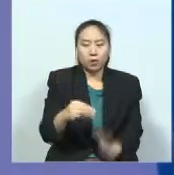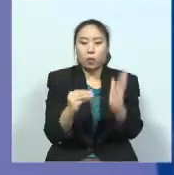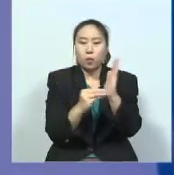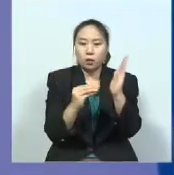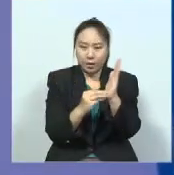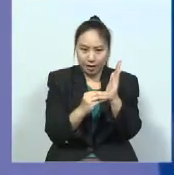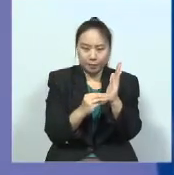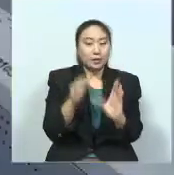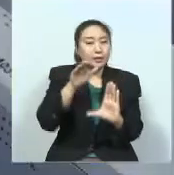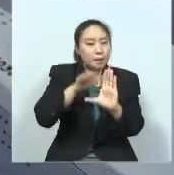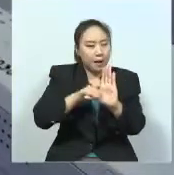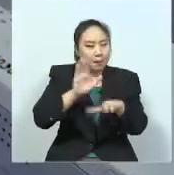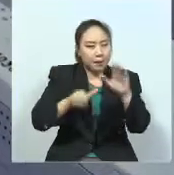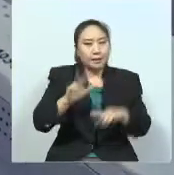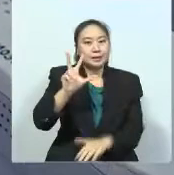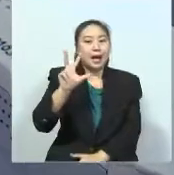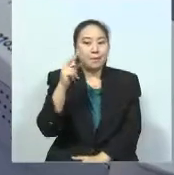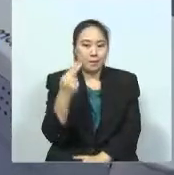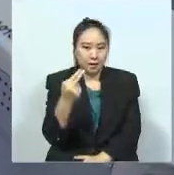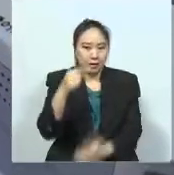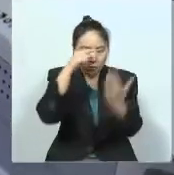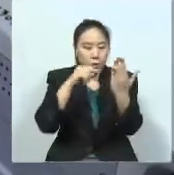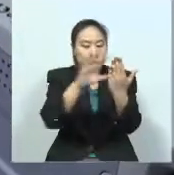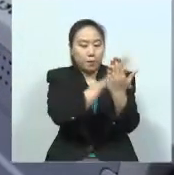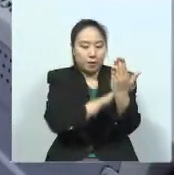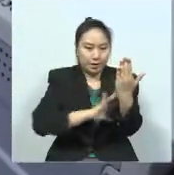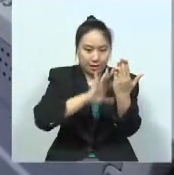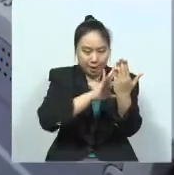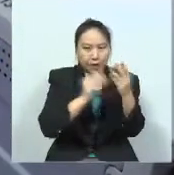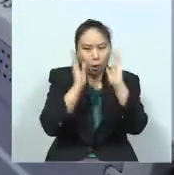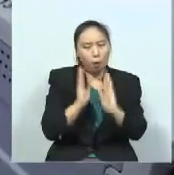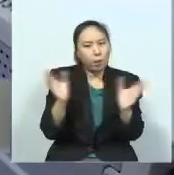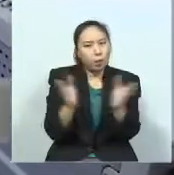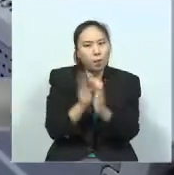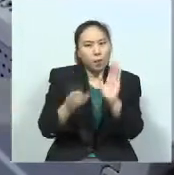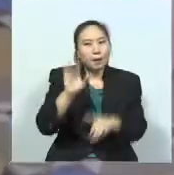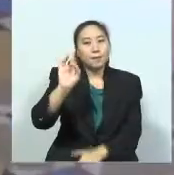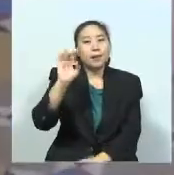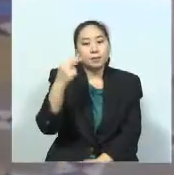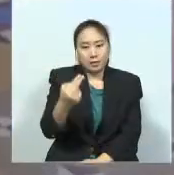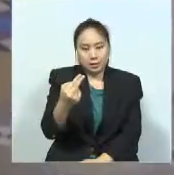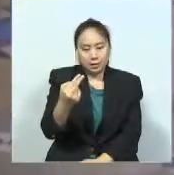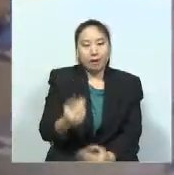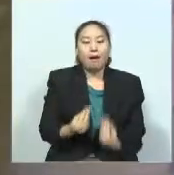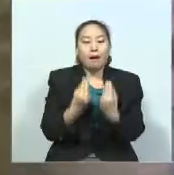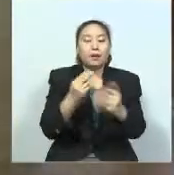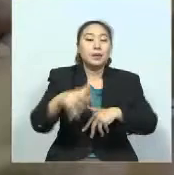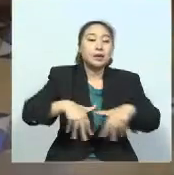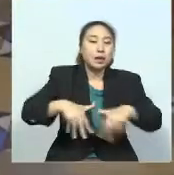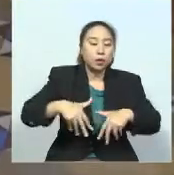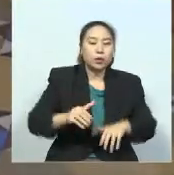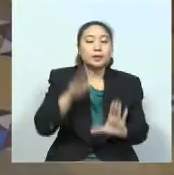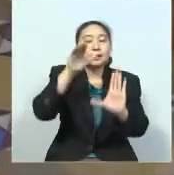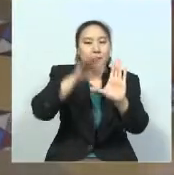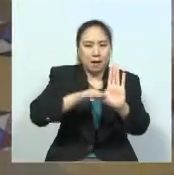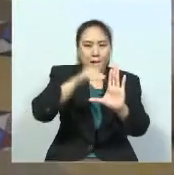หานครมีกว่า 30,000 คนรวมทั่วประเทศกว่า 80,000 คนแล้วทั้งนี้เพื่ออำนวยความสะดวกให้ประชาชนสามารถส